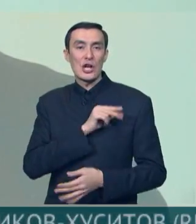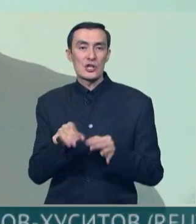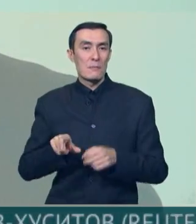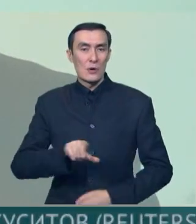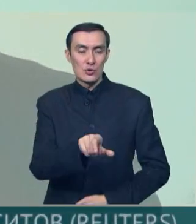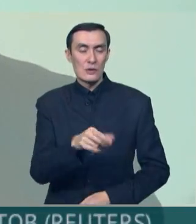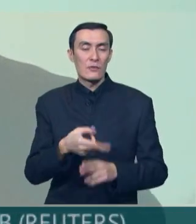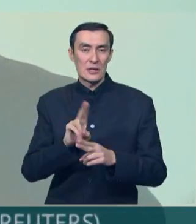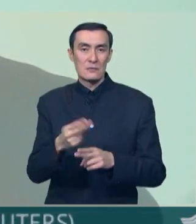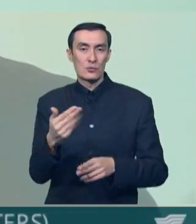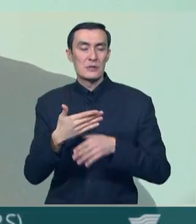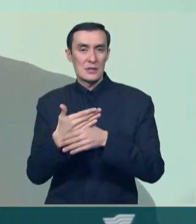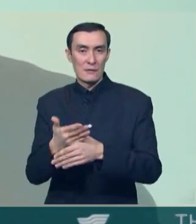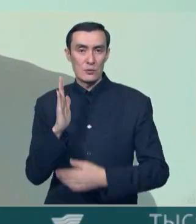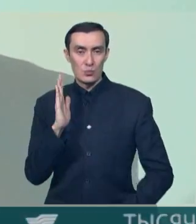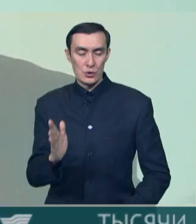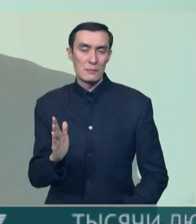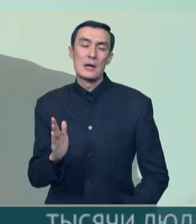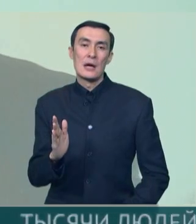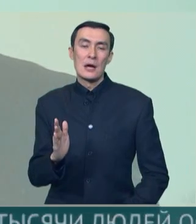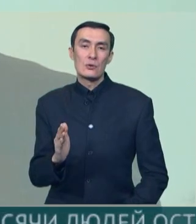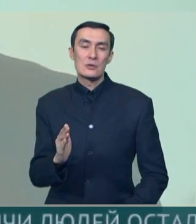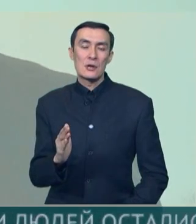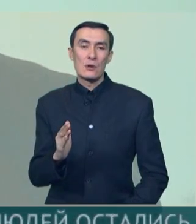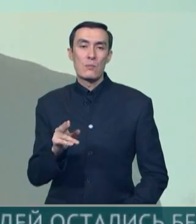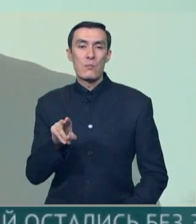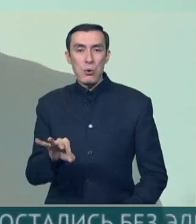их субсидируем. То есть они у нас